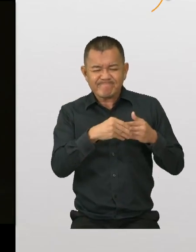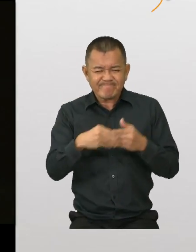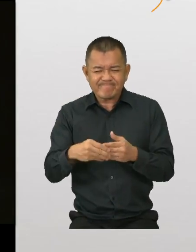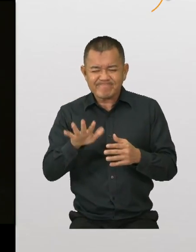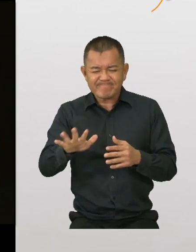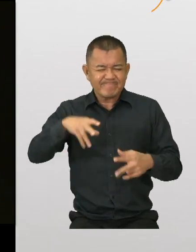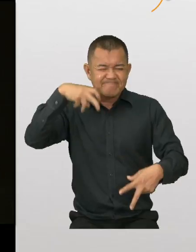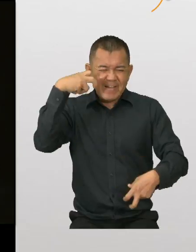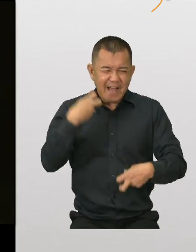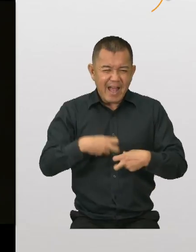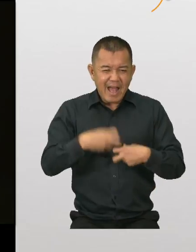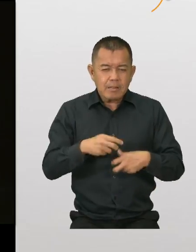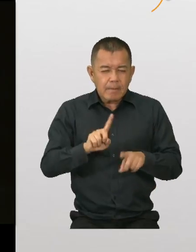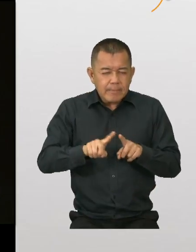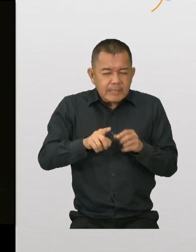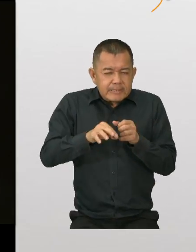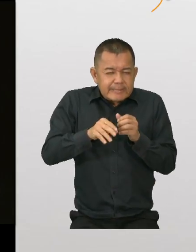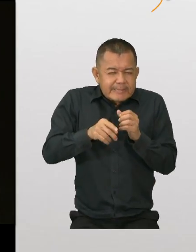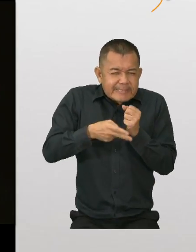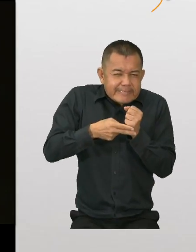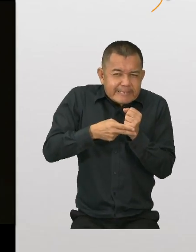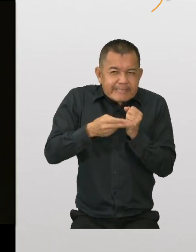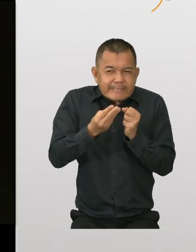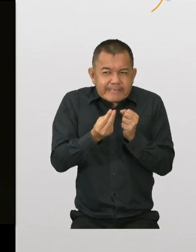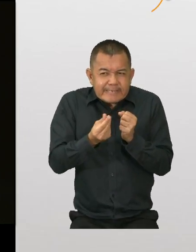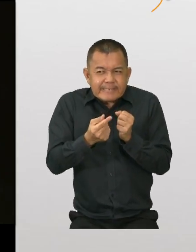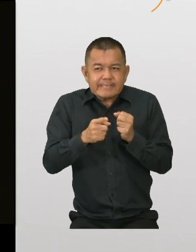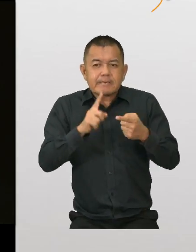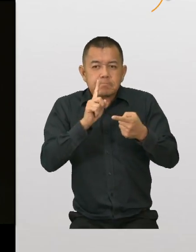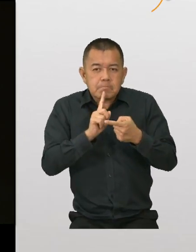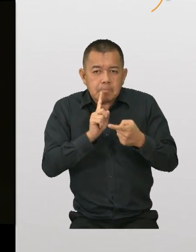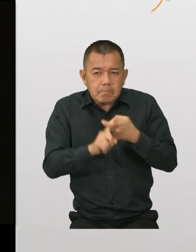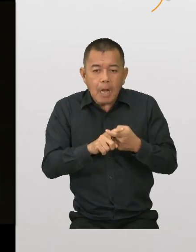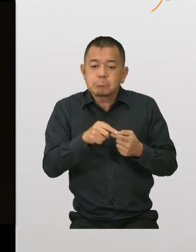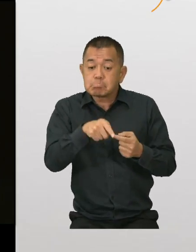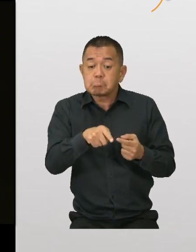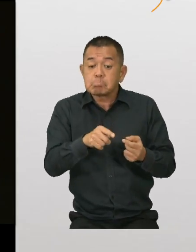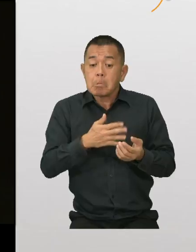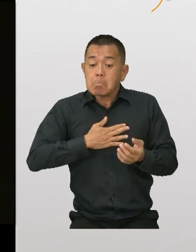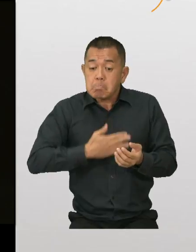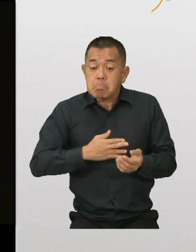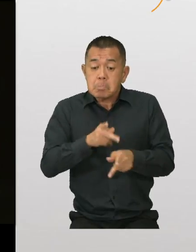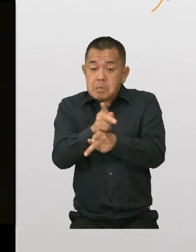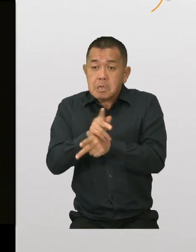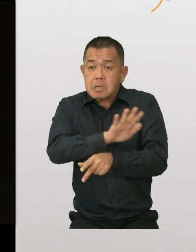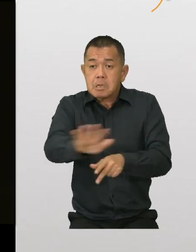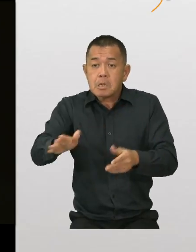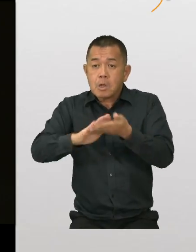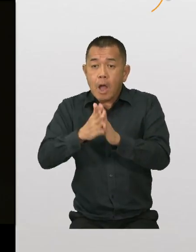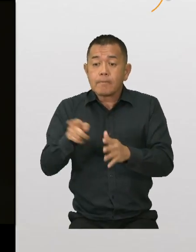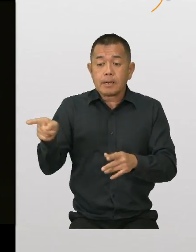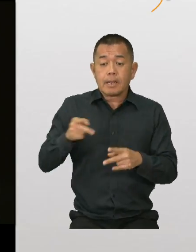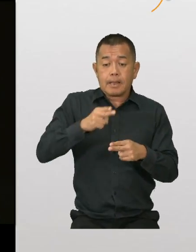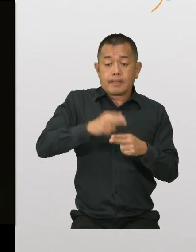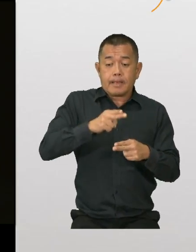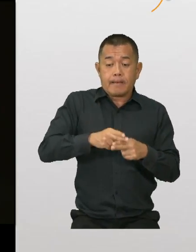were optimistic and driven, and they 其中 care 一 about 位 the 就是 communities. 88岁的 One of them was Madam Wu Yun-sam, an 88-year-old